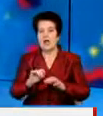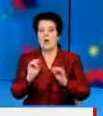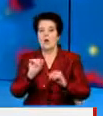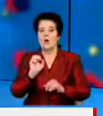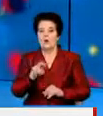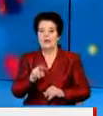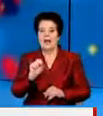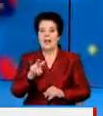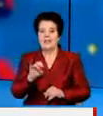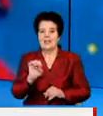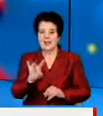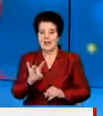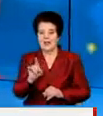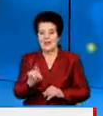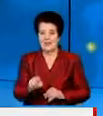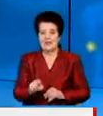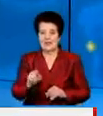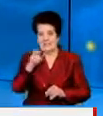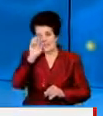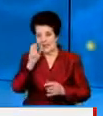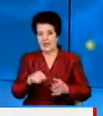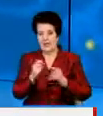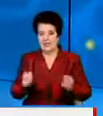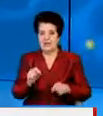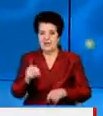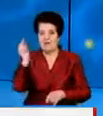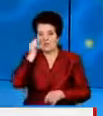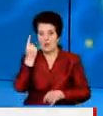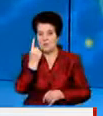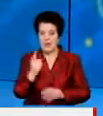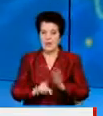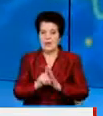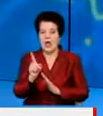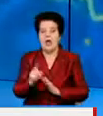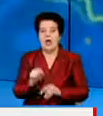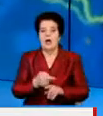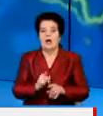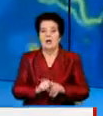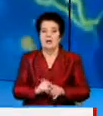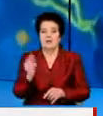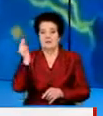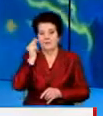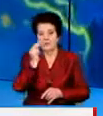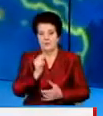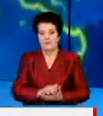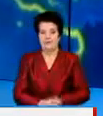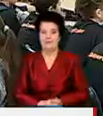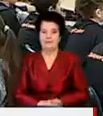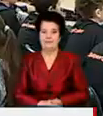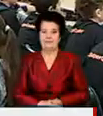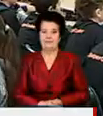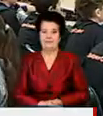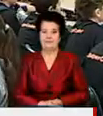programare inedit. Pe lângă faptul că au petrecut timpul util, elevii au învățat aici primii pași de programare, dând frâu liber creativității.